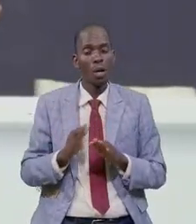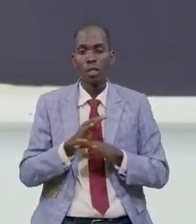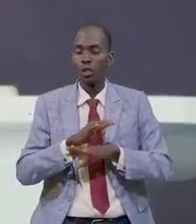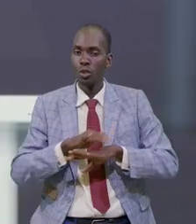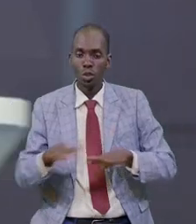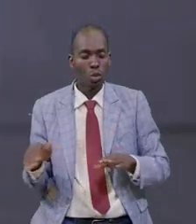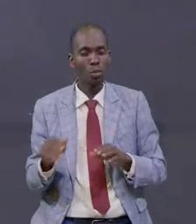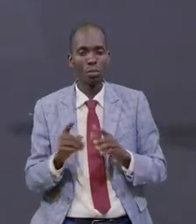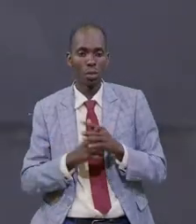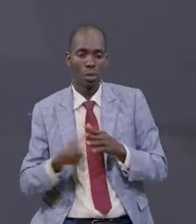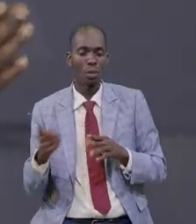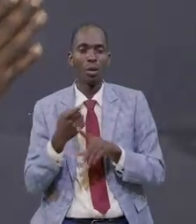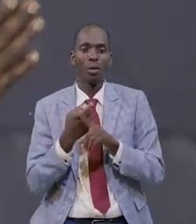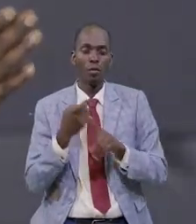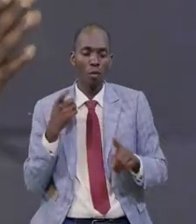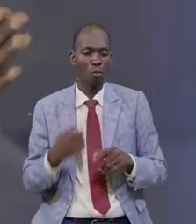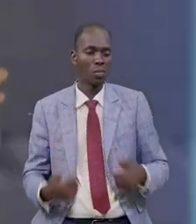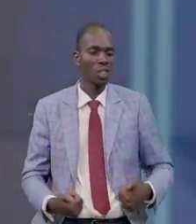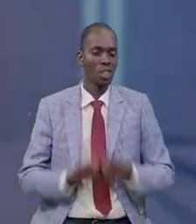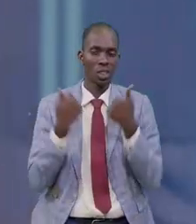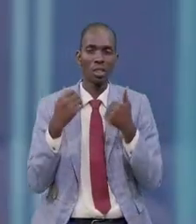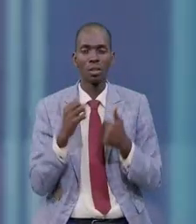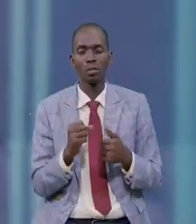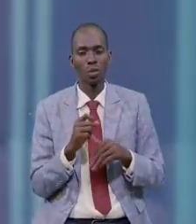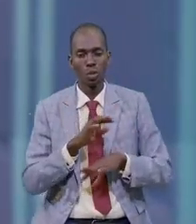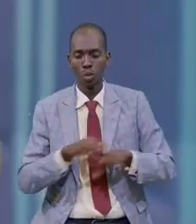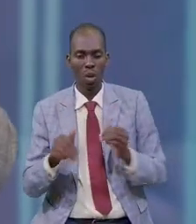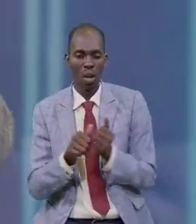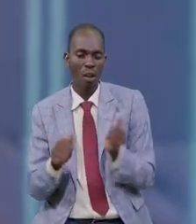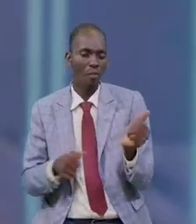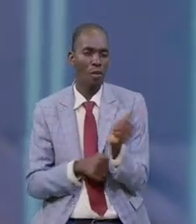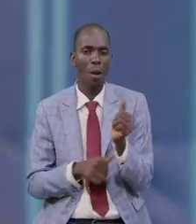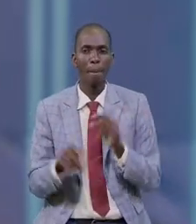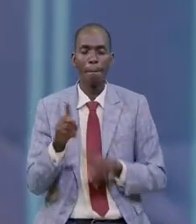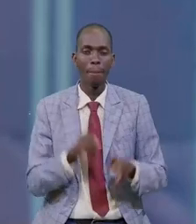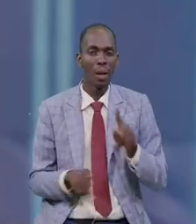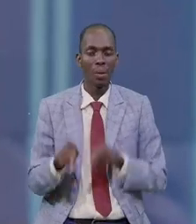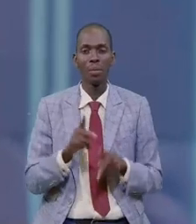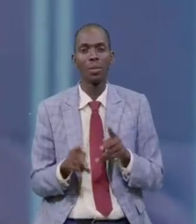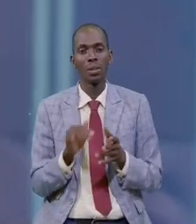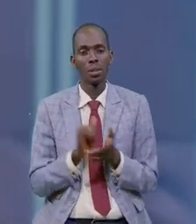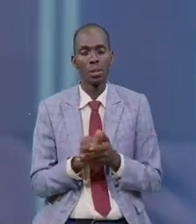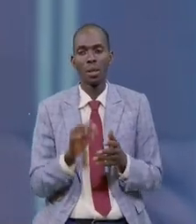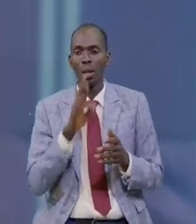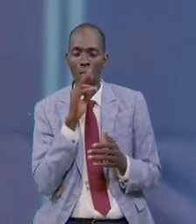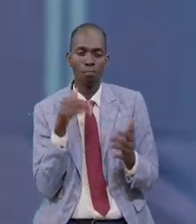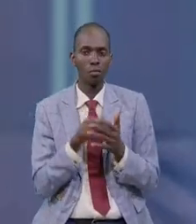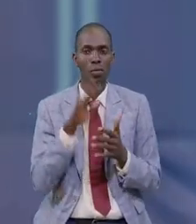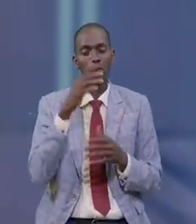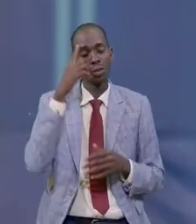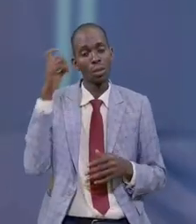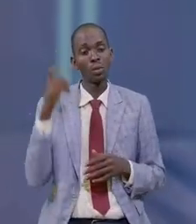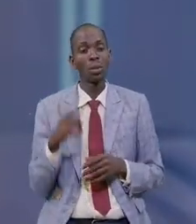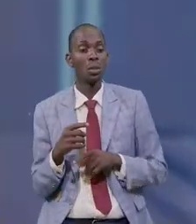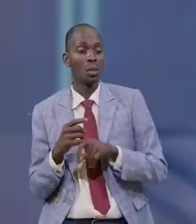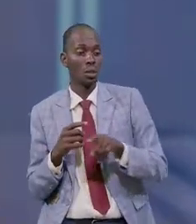défis les rêveurs ne fuitent pas les défi ils ne fuit pas ceux qui pensent qu'ils ont le pouvoir de tuer